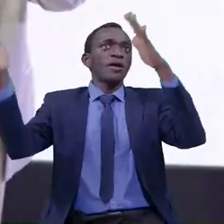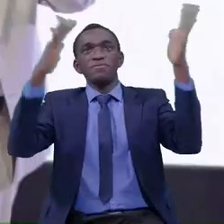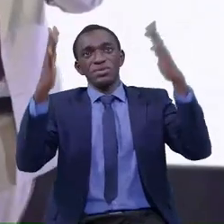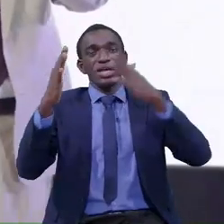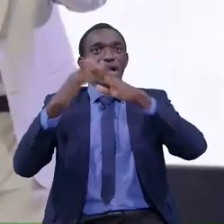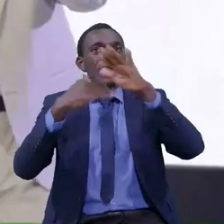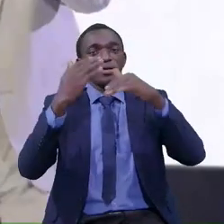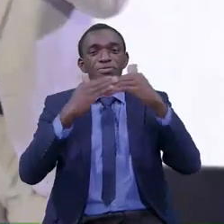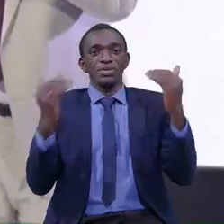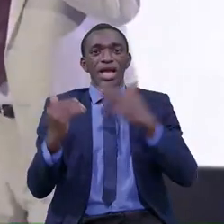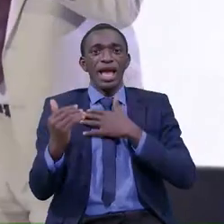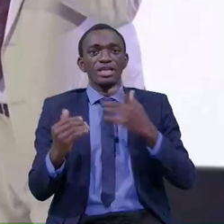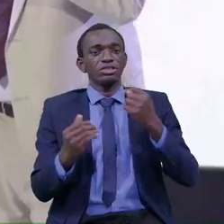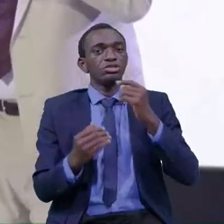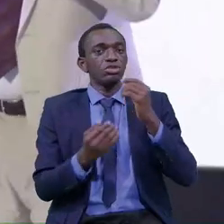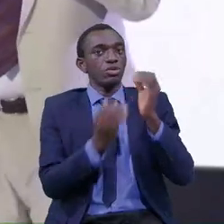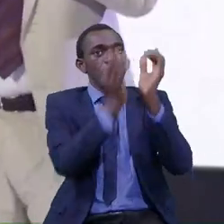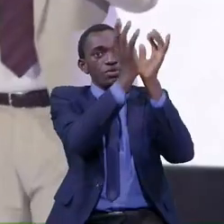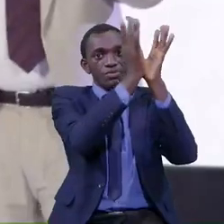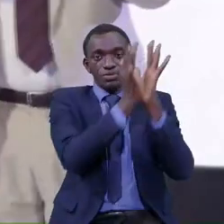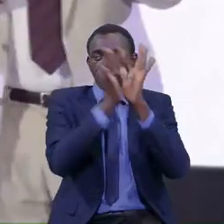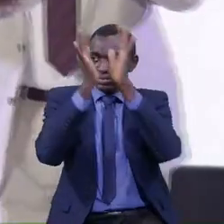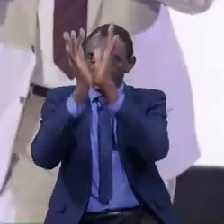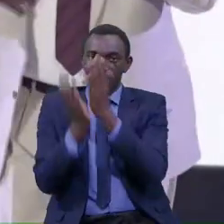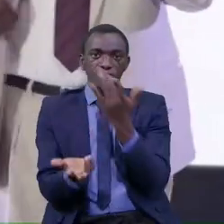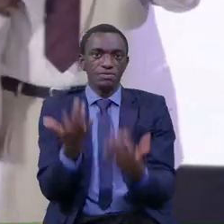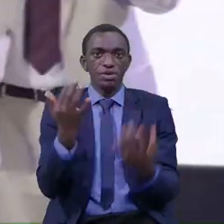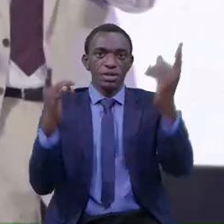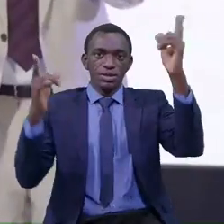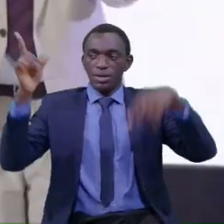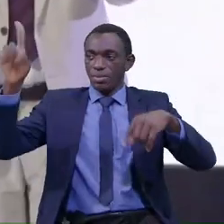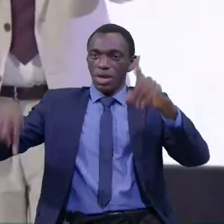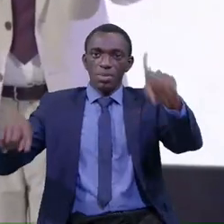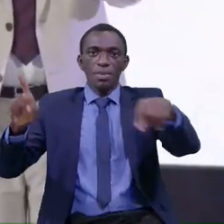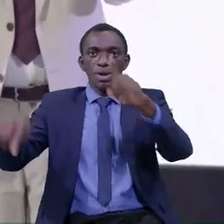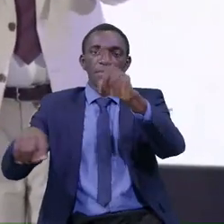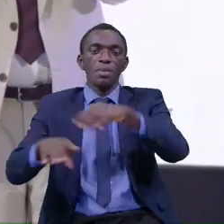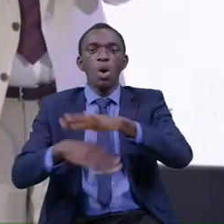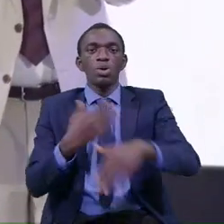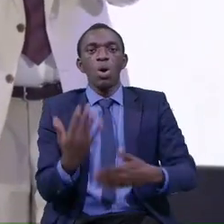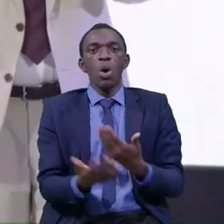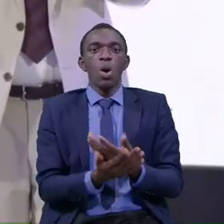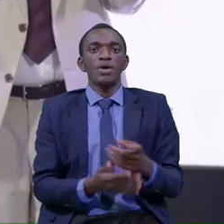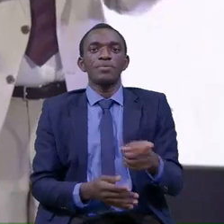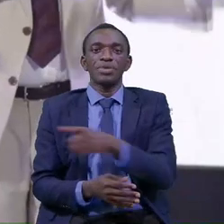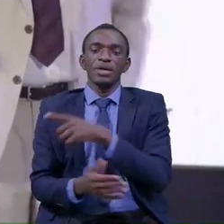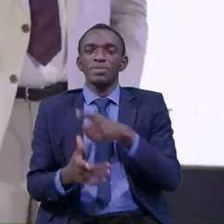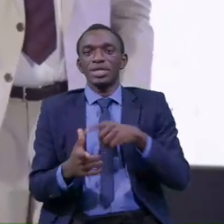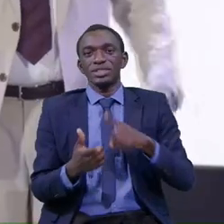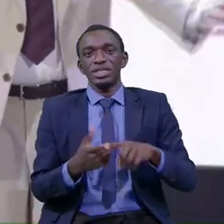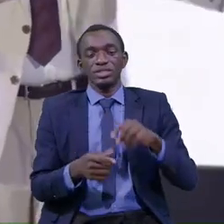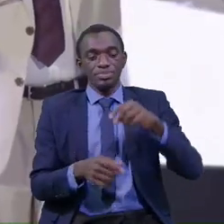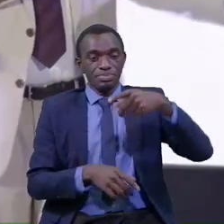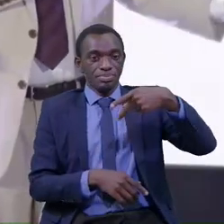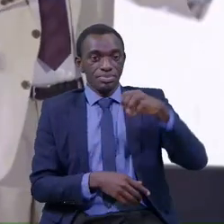est venue sur eux. Et ils parlaient en langue, telle que l'Esprit leur donne de s'exprimer. Et plus tard, on dit, Pierre